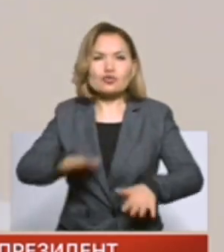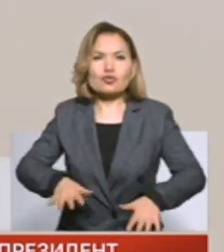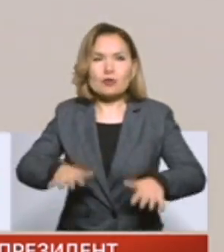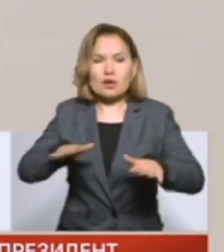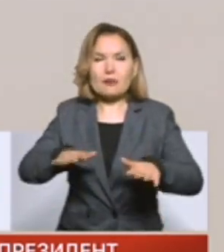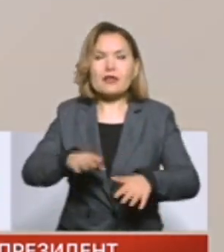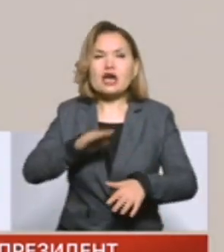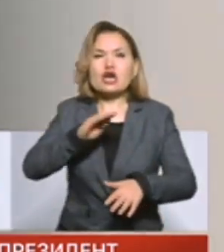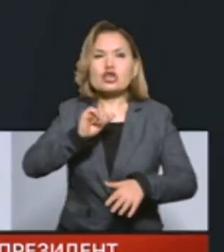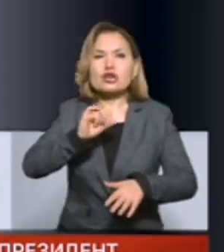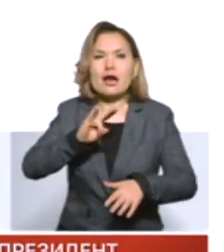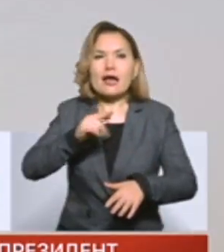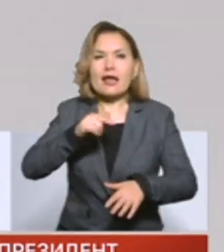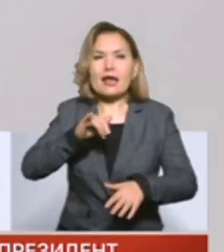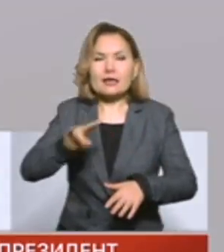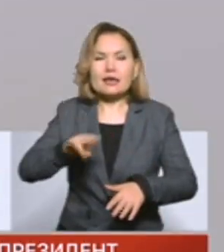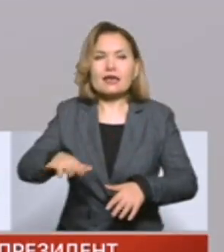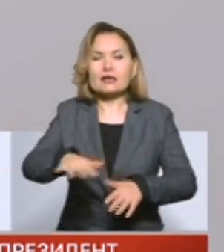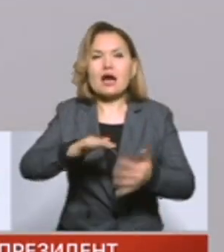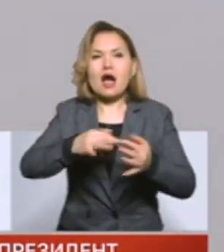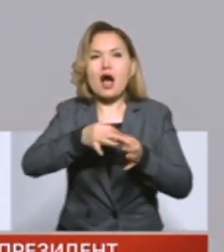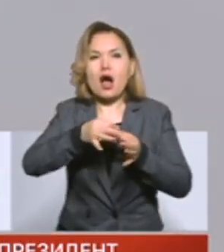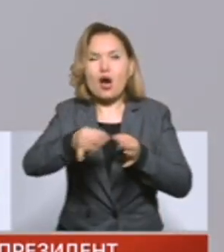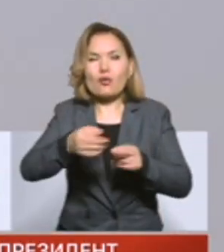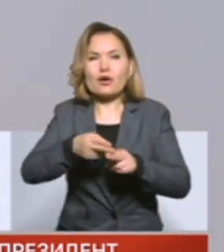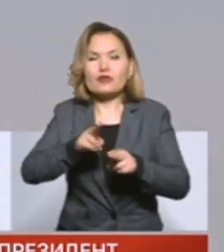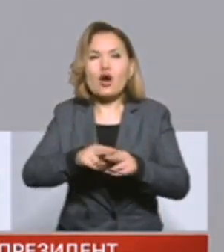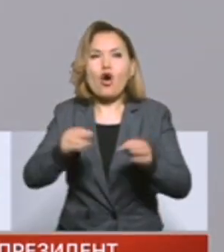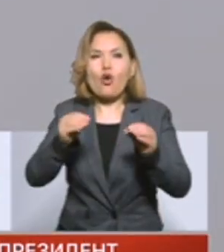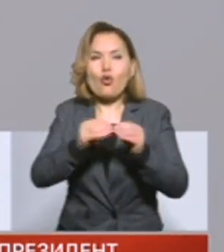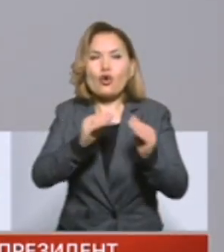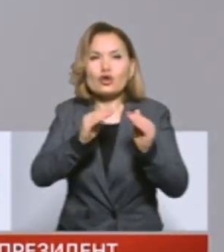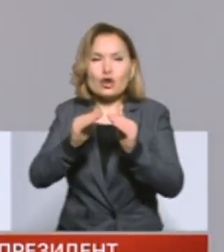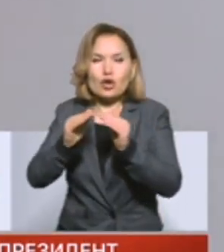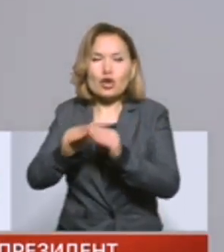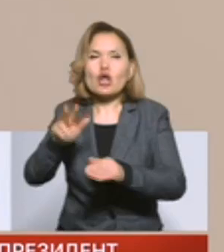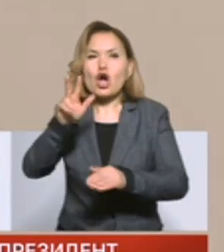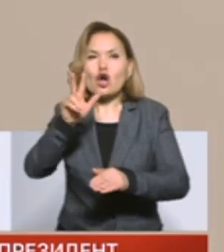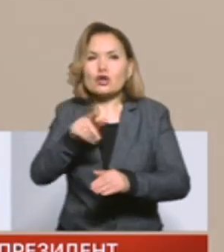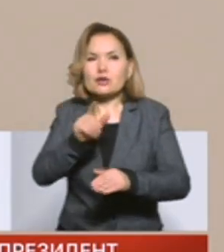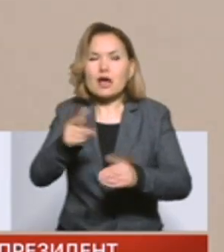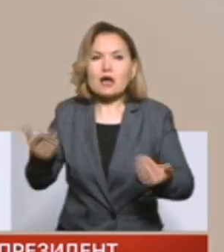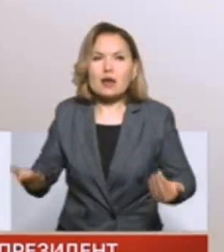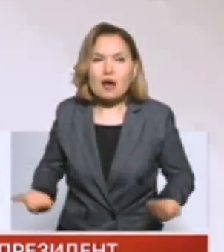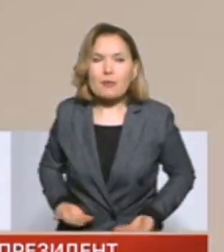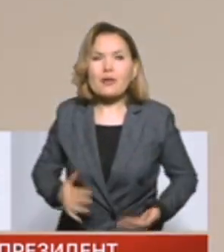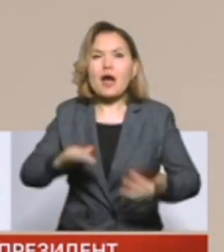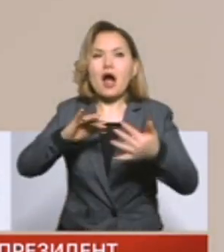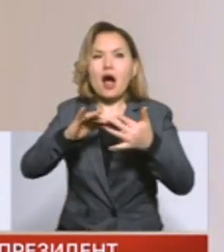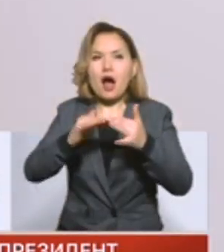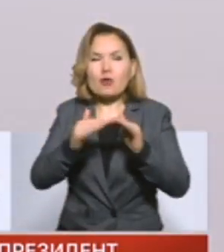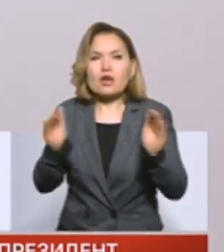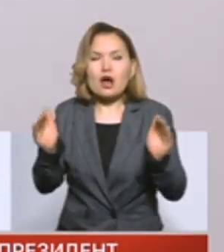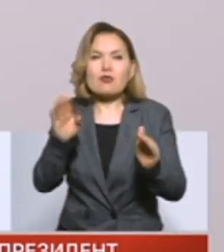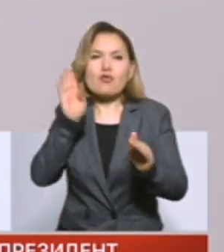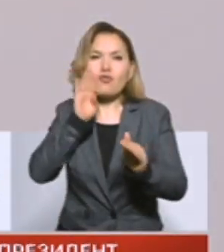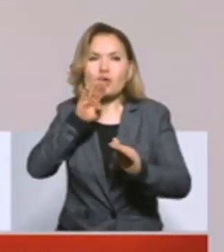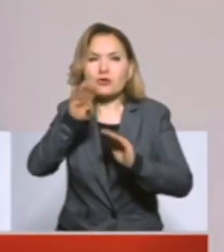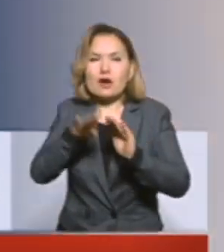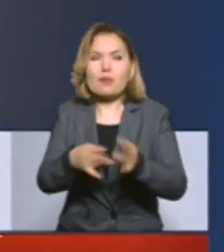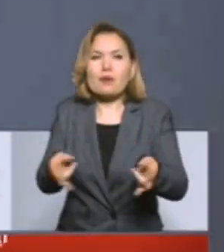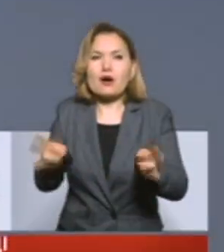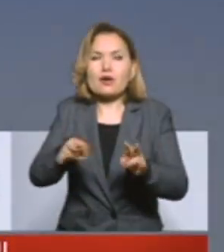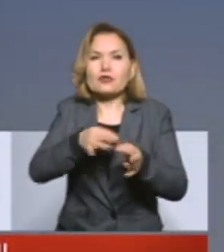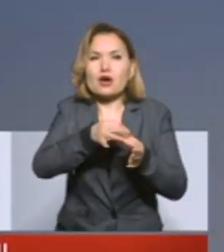Бұл Жангелдин ауданындағы Көлғамыс ауылы. 40 шақты үйі бар, 300-ге тарта адам тұратын елді мекенді түгел су басты. Ауылды